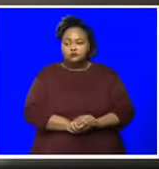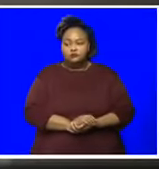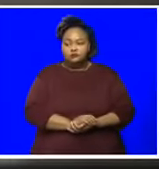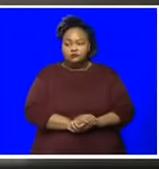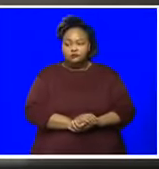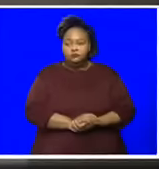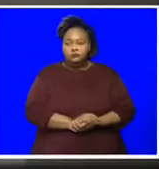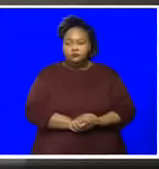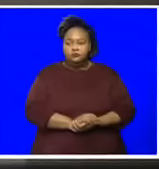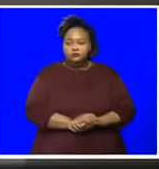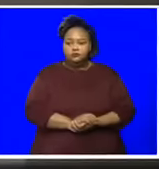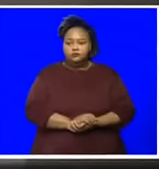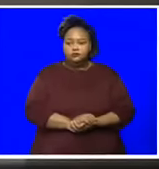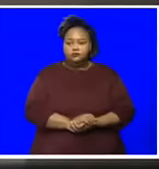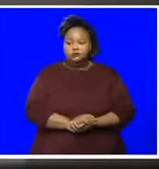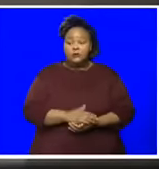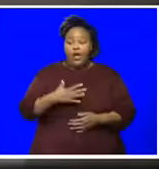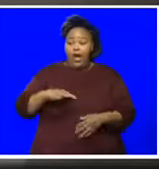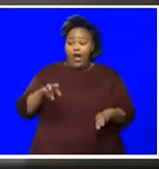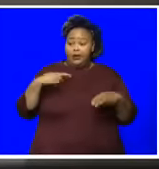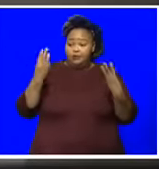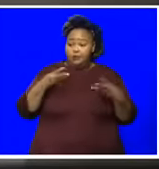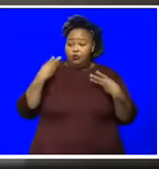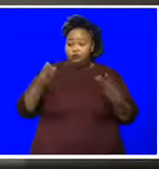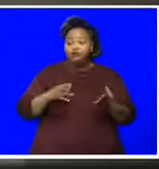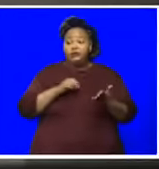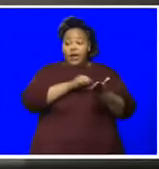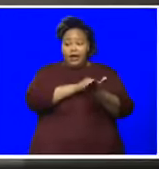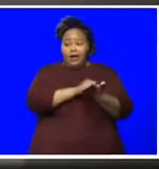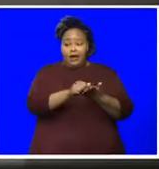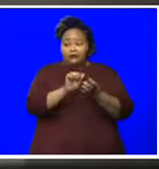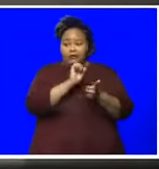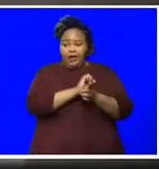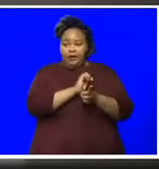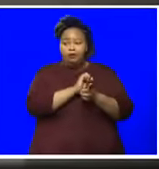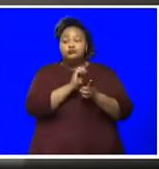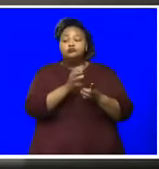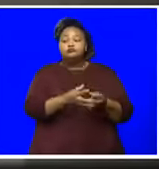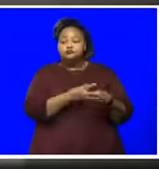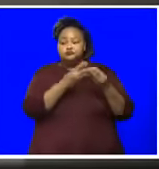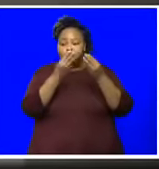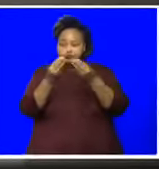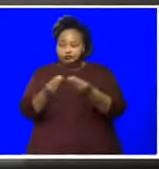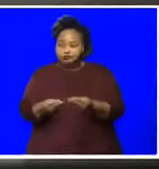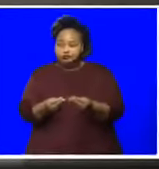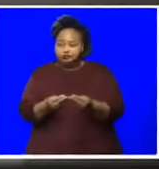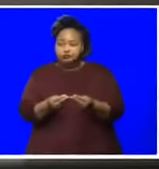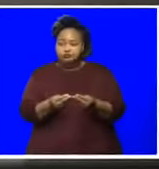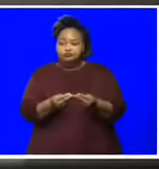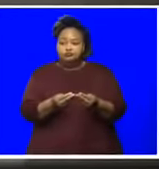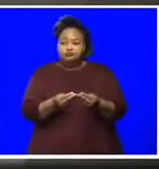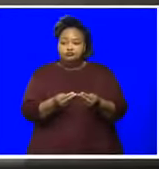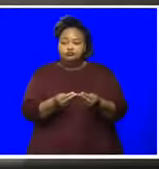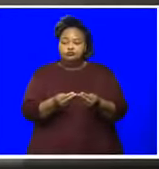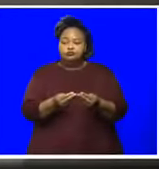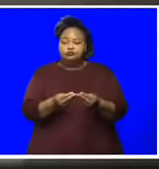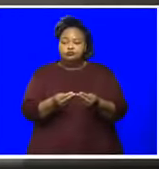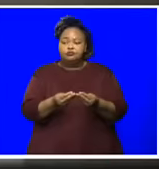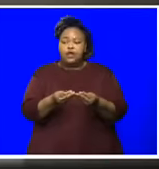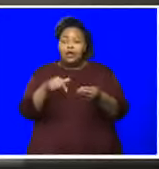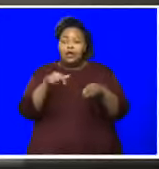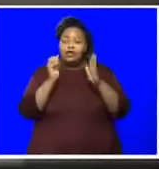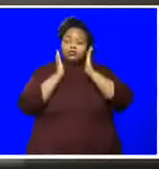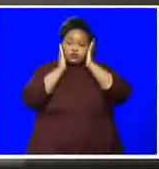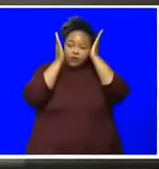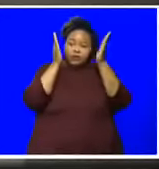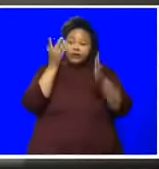culture to us. And that is very dangerous. Where sigcina sesihawukela noma yini